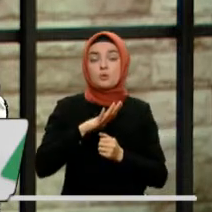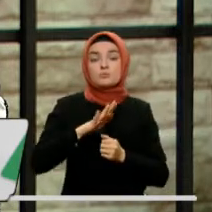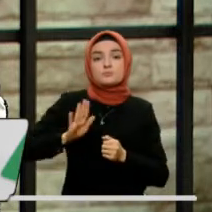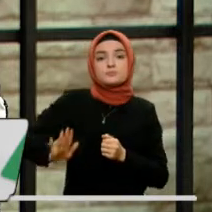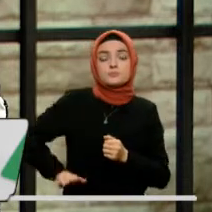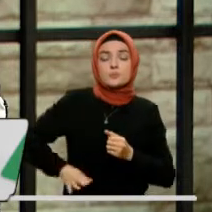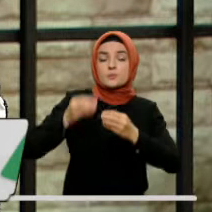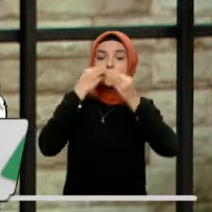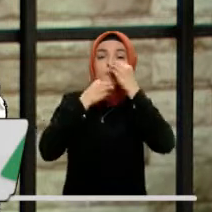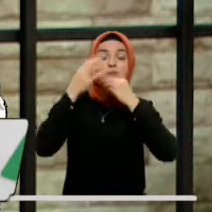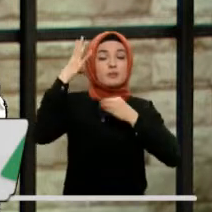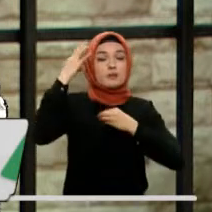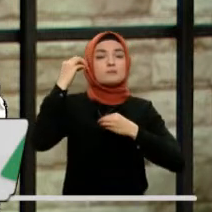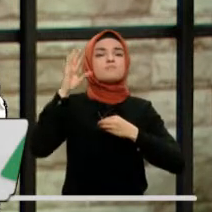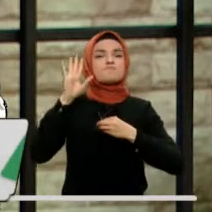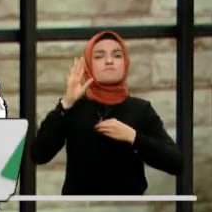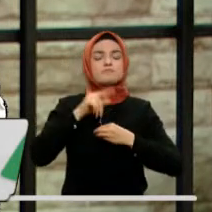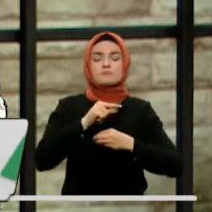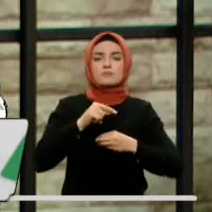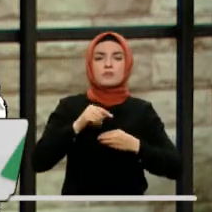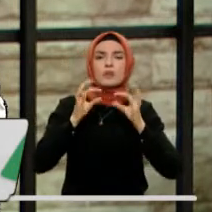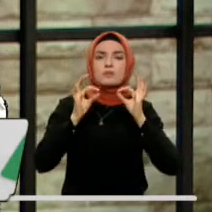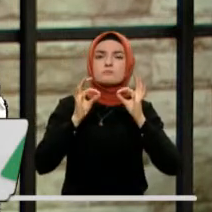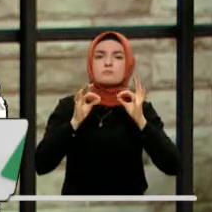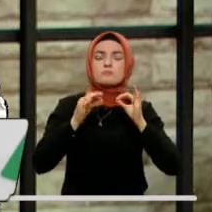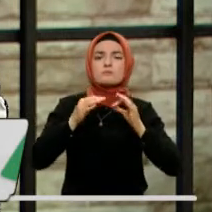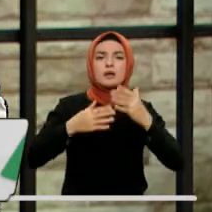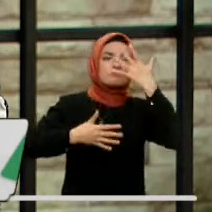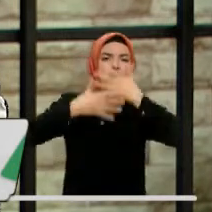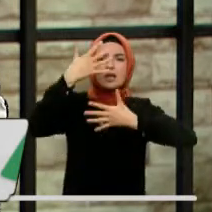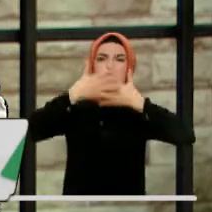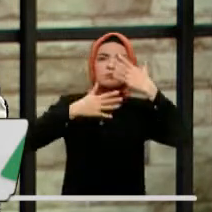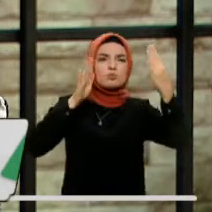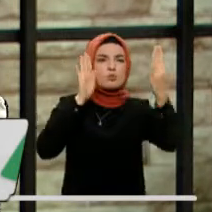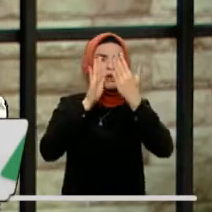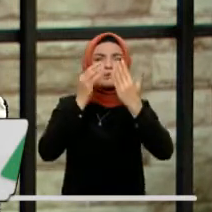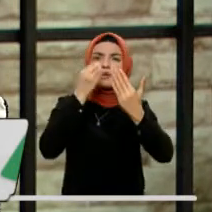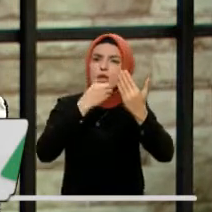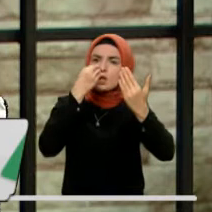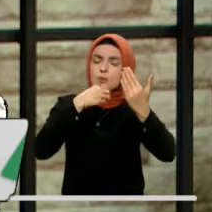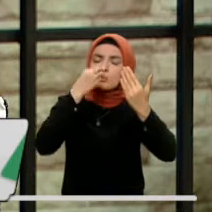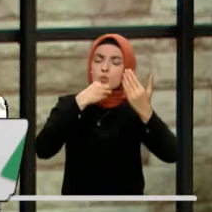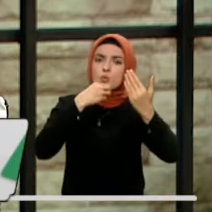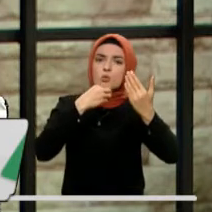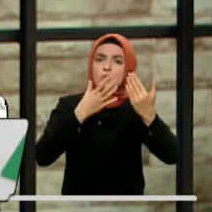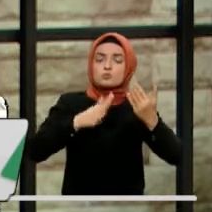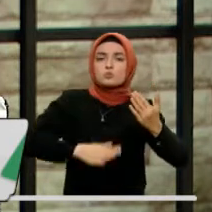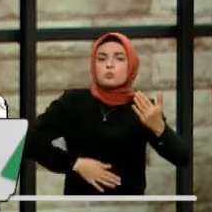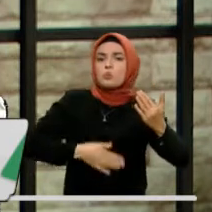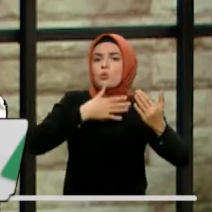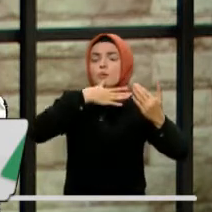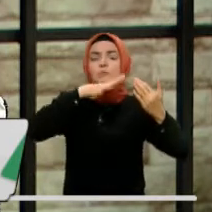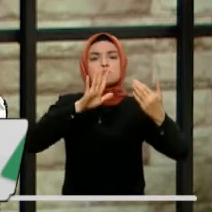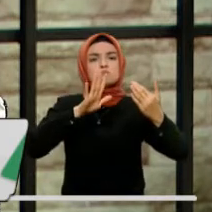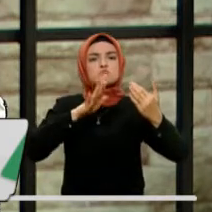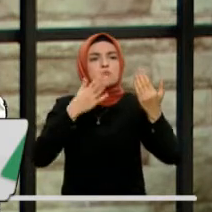yediğini anlamıyor. Çünkü tek yediğinde ekran başında yiyor. Ekran başında yiyen çocuğun da ne yediğini bilmez. Doyduğunu da bilmez. Çünkü